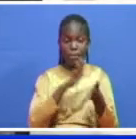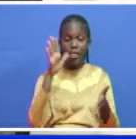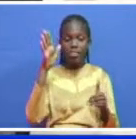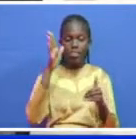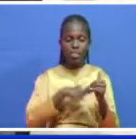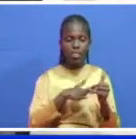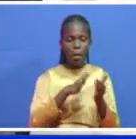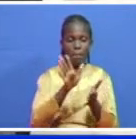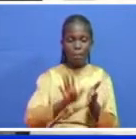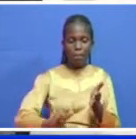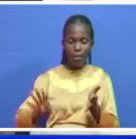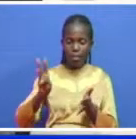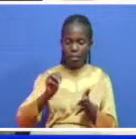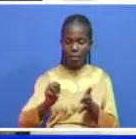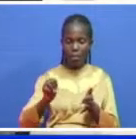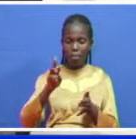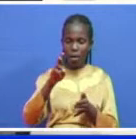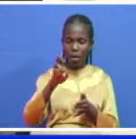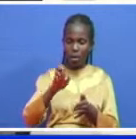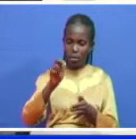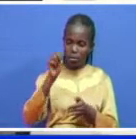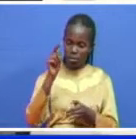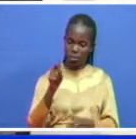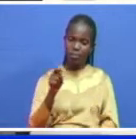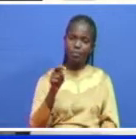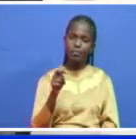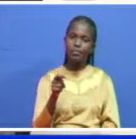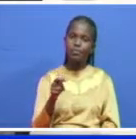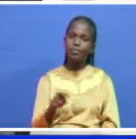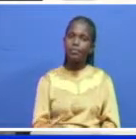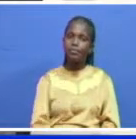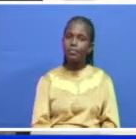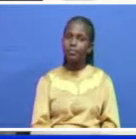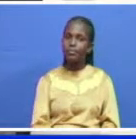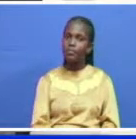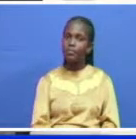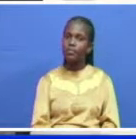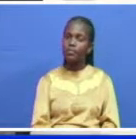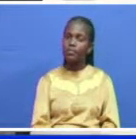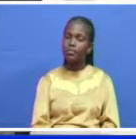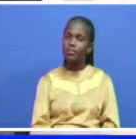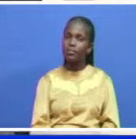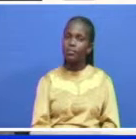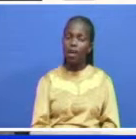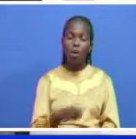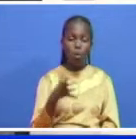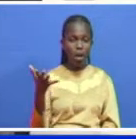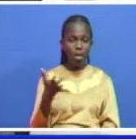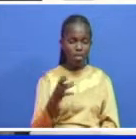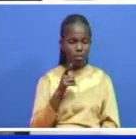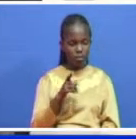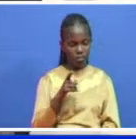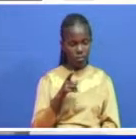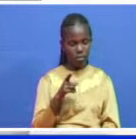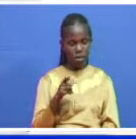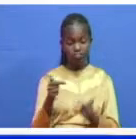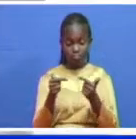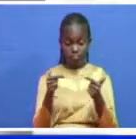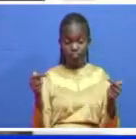sehemu ambazo walikuwa mwenye kukondisha anamiliki. Hiyo inaleta